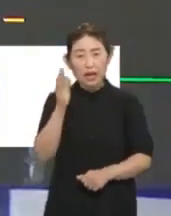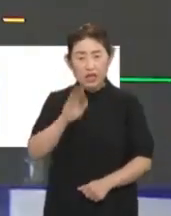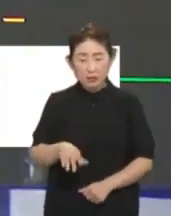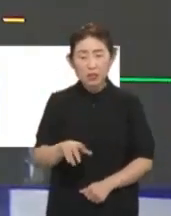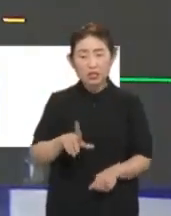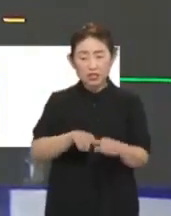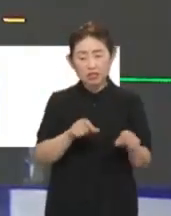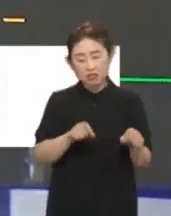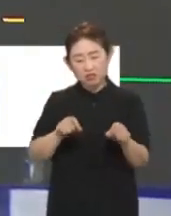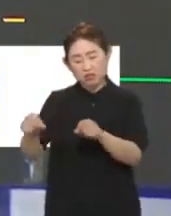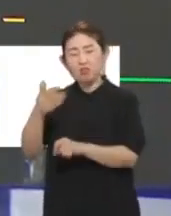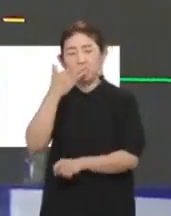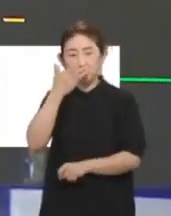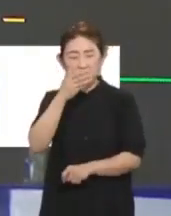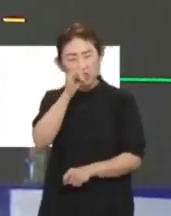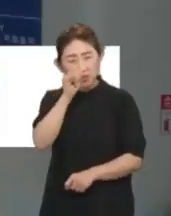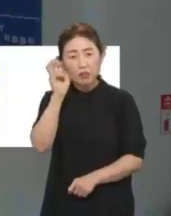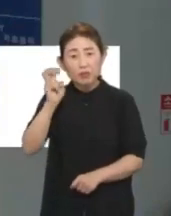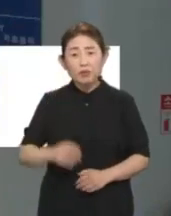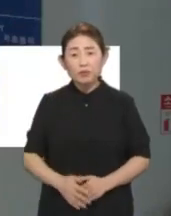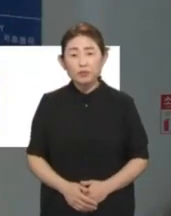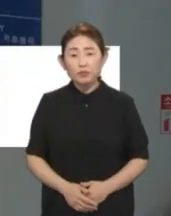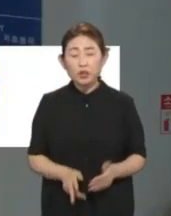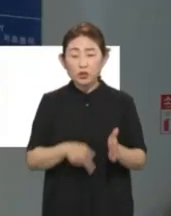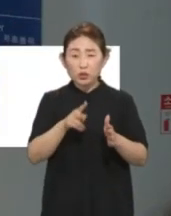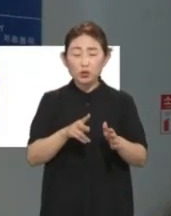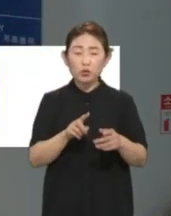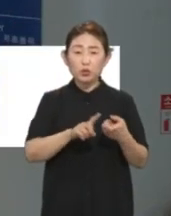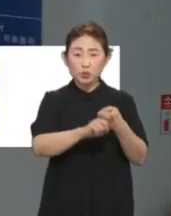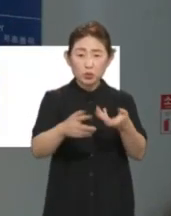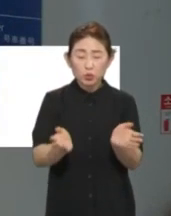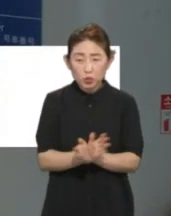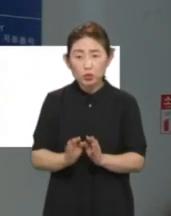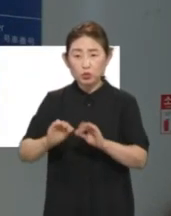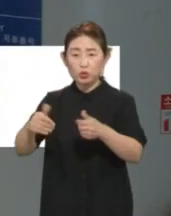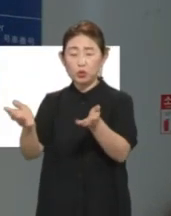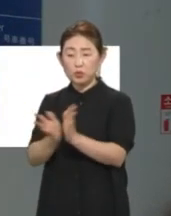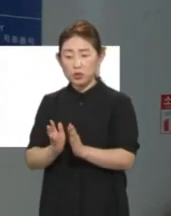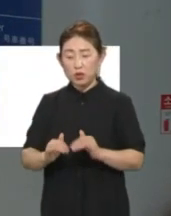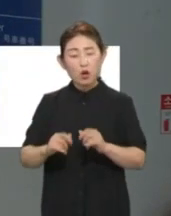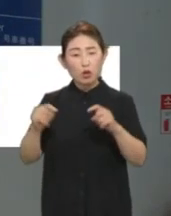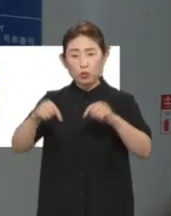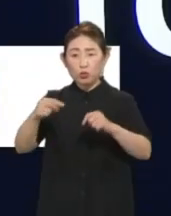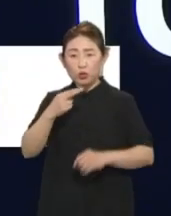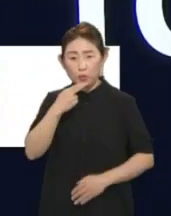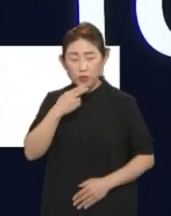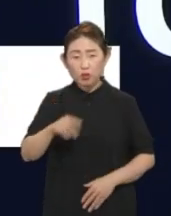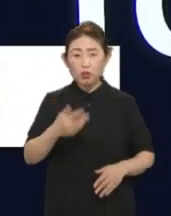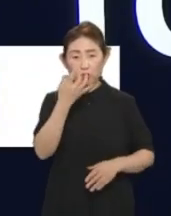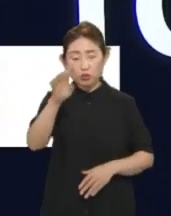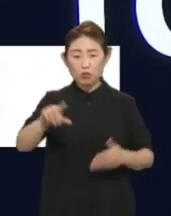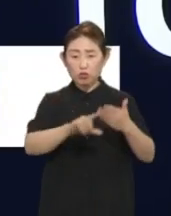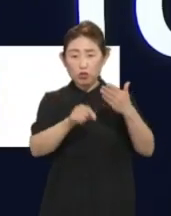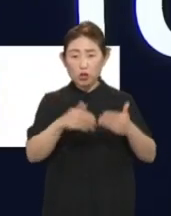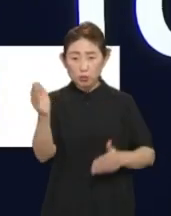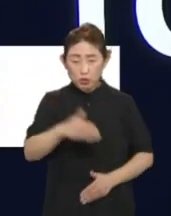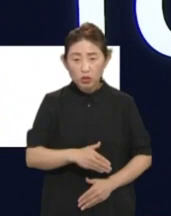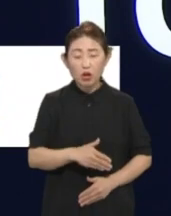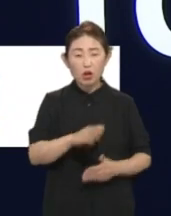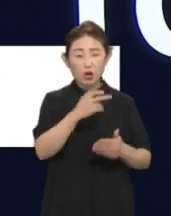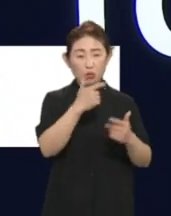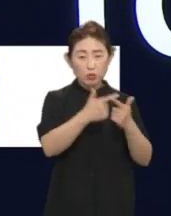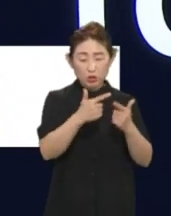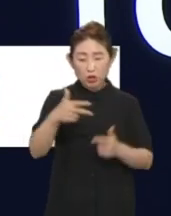발생할 수 있다고 설명했습니다 앞서 철도 노조는 국토부가 사회적 논의 없이 다음 달부터 부산 수서